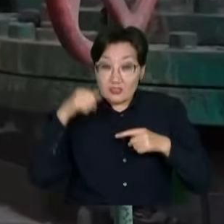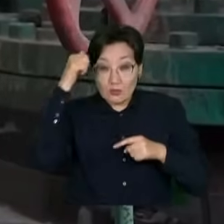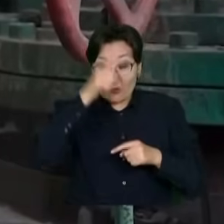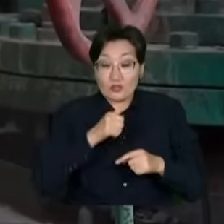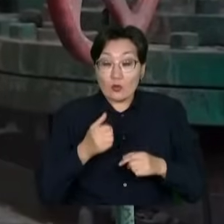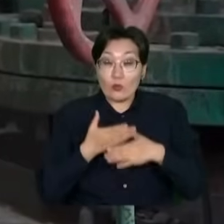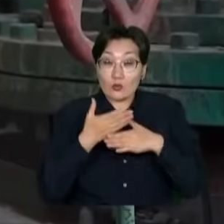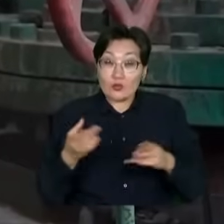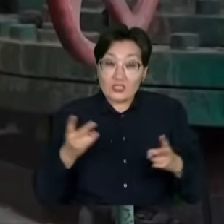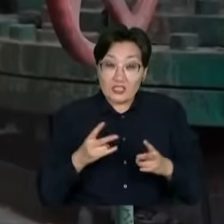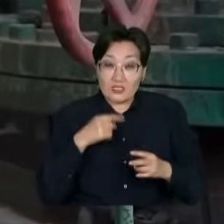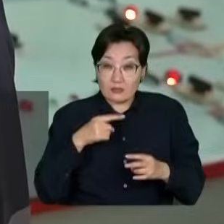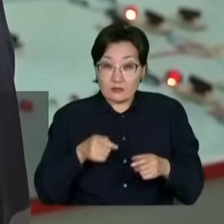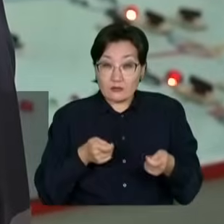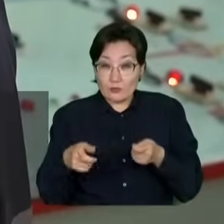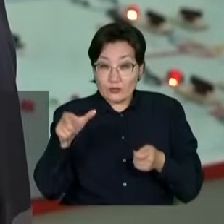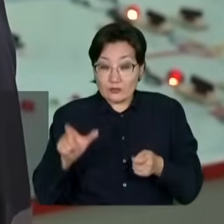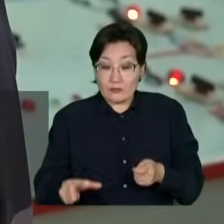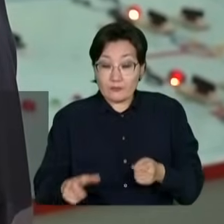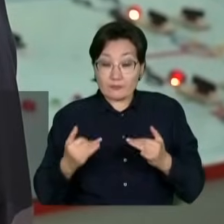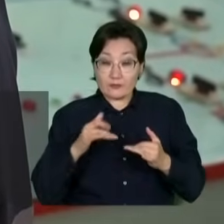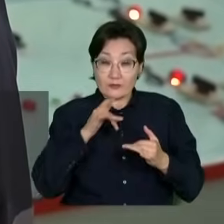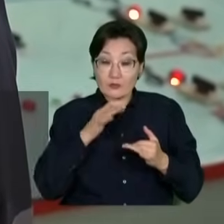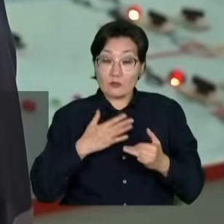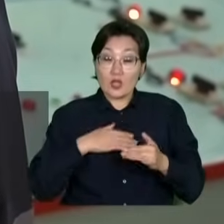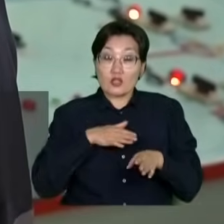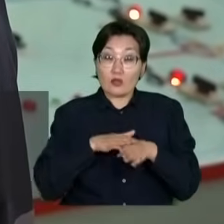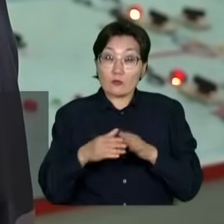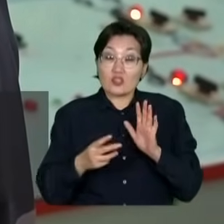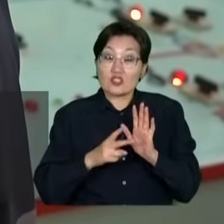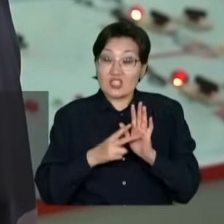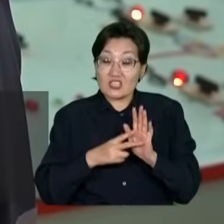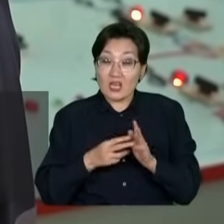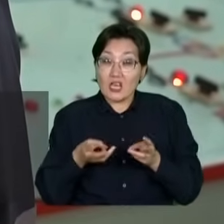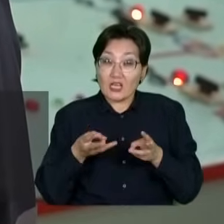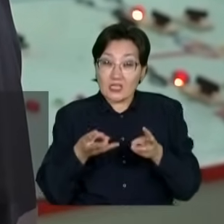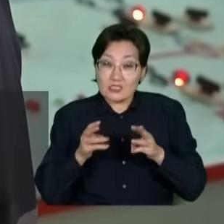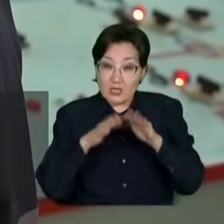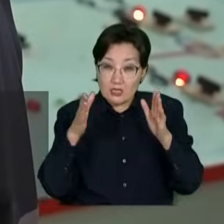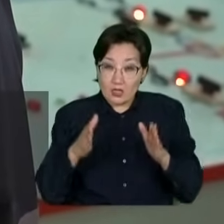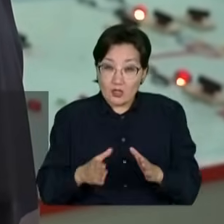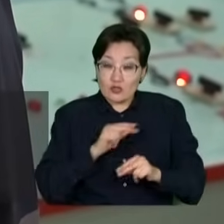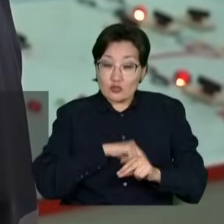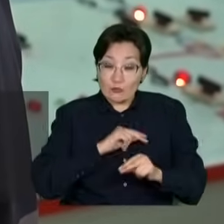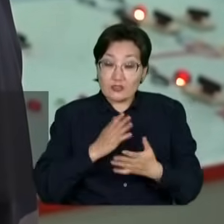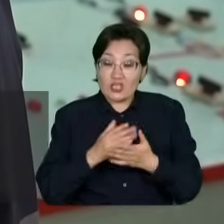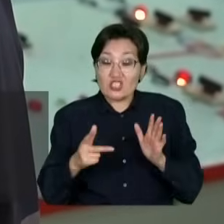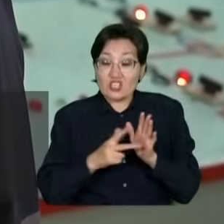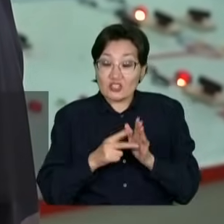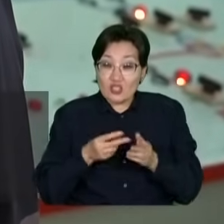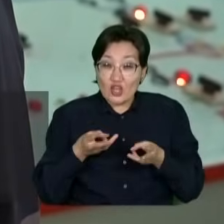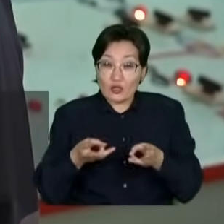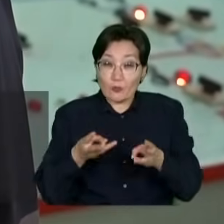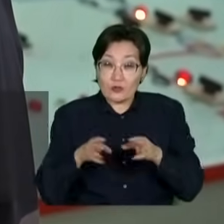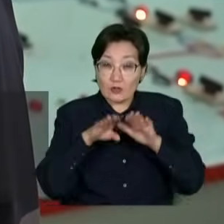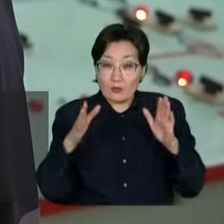қолдау керек дейді өкілдер. Енді қазіргі таңда бізде толығымен 7 қазандық бар. 8-ші қазандығымыз ол